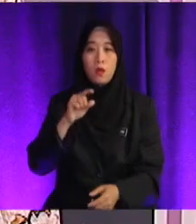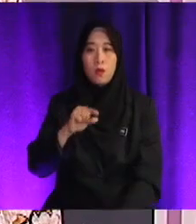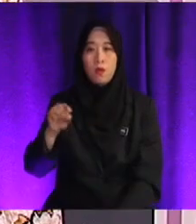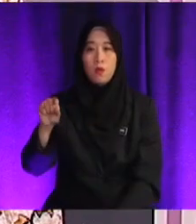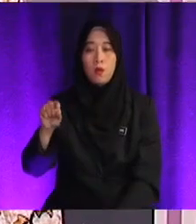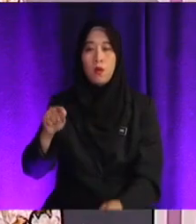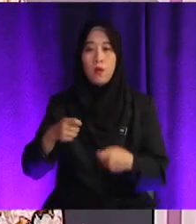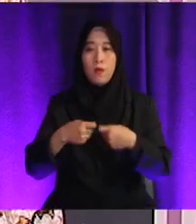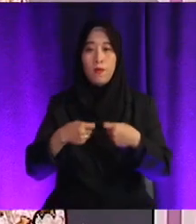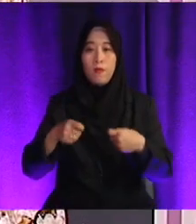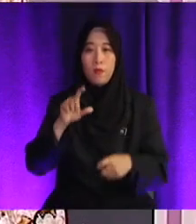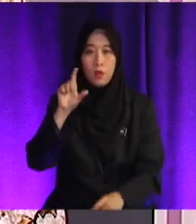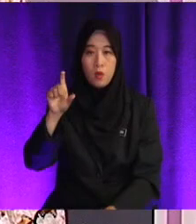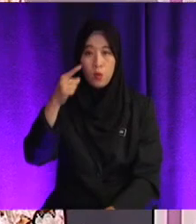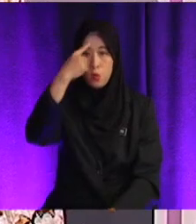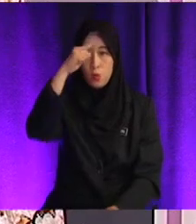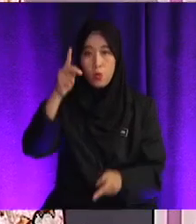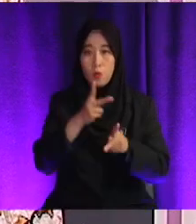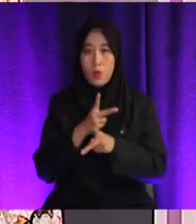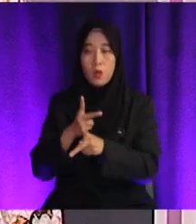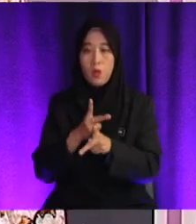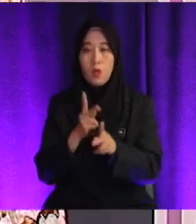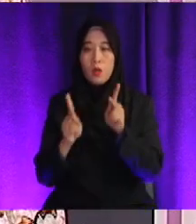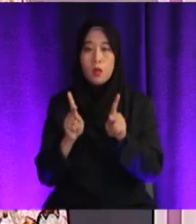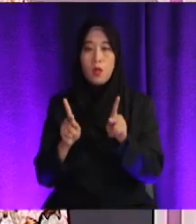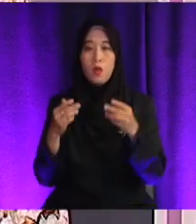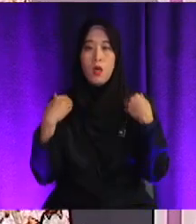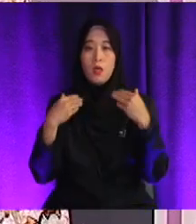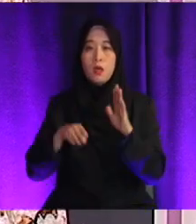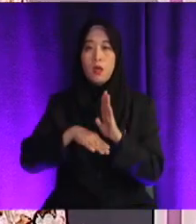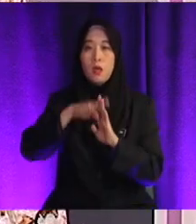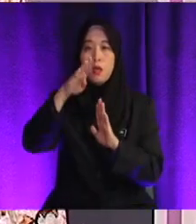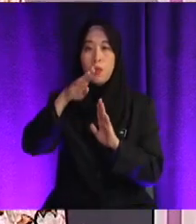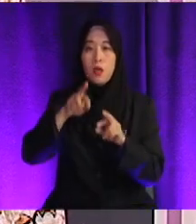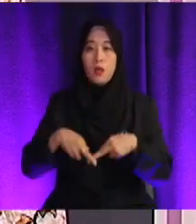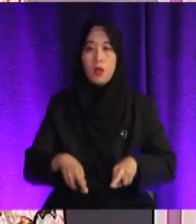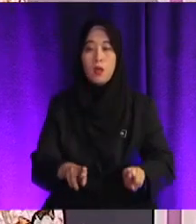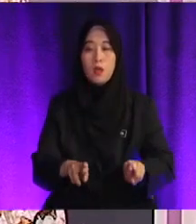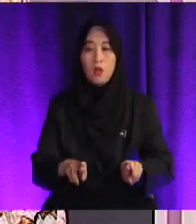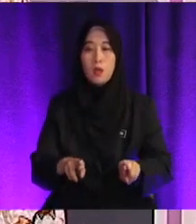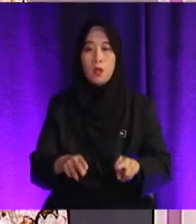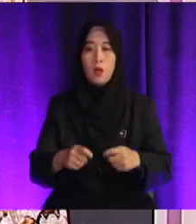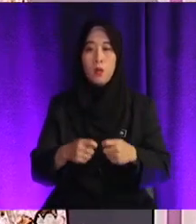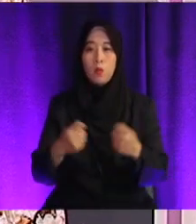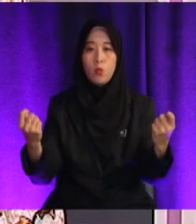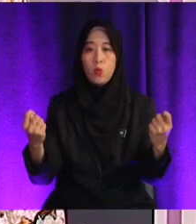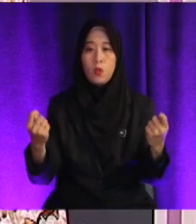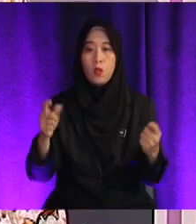untuk mengawal ataupun jika ada terdapat lebihan arus, kan dia akan memutuskan litar.